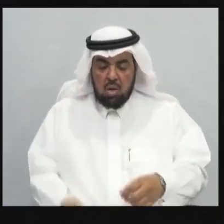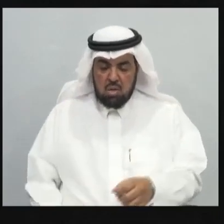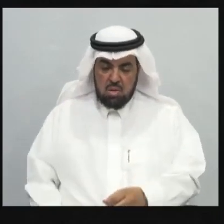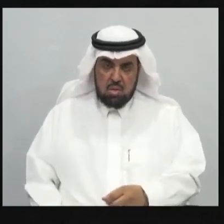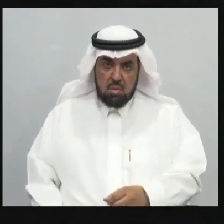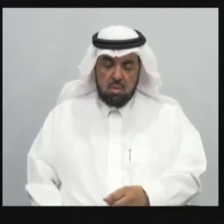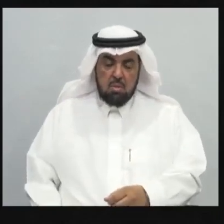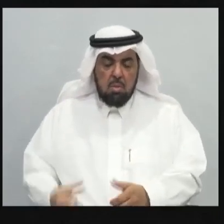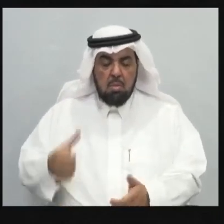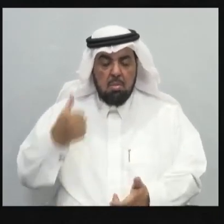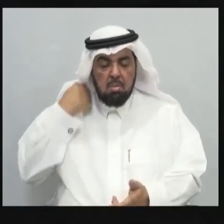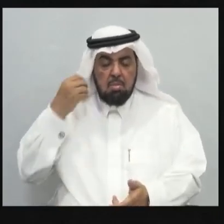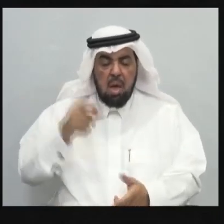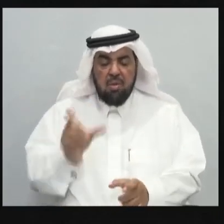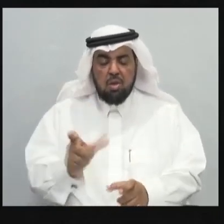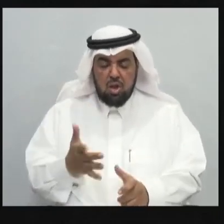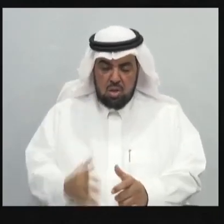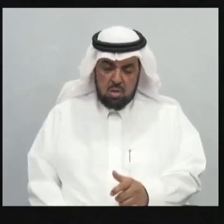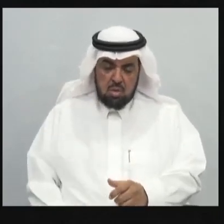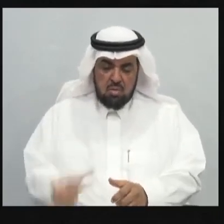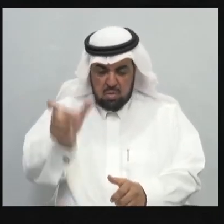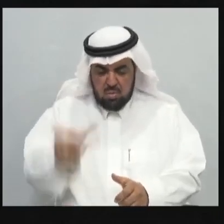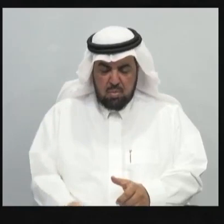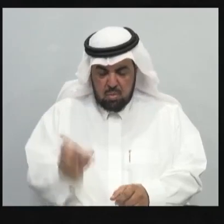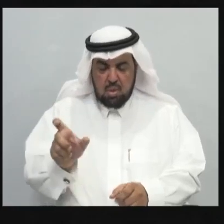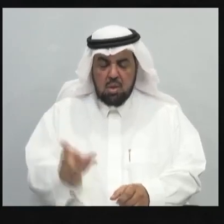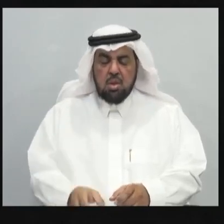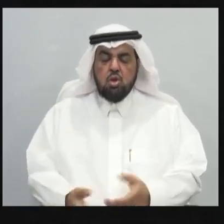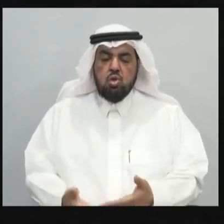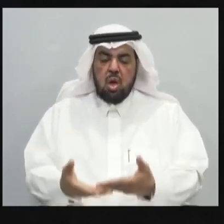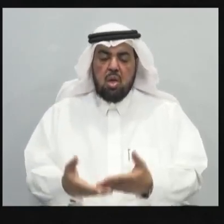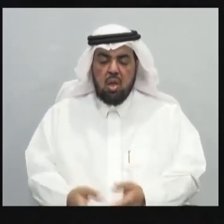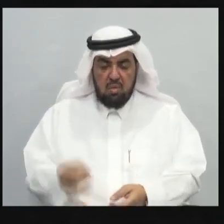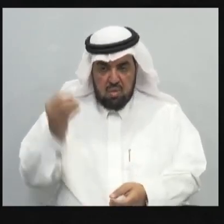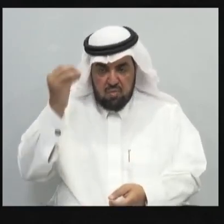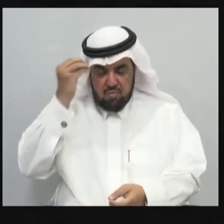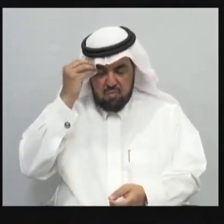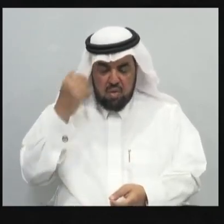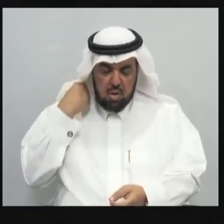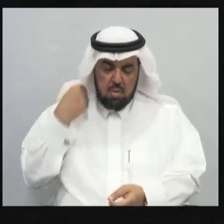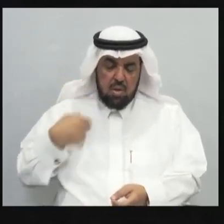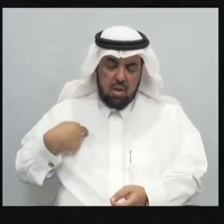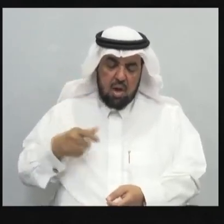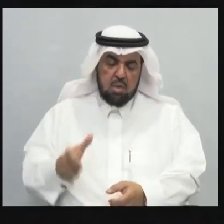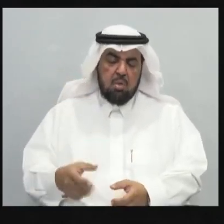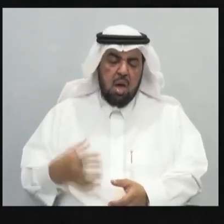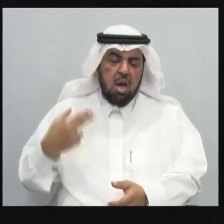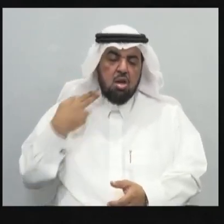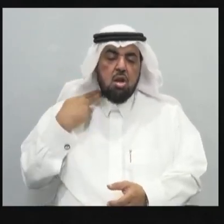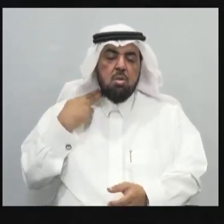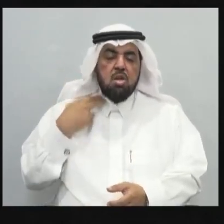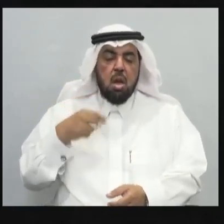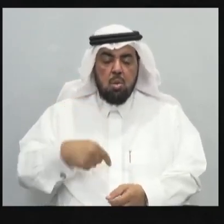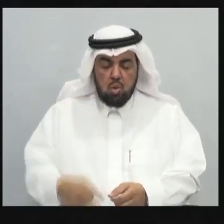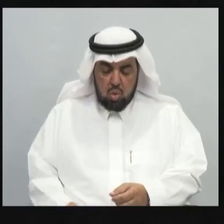لكنه لا يفهم هذه المصطلحات فقامه المصطلحات هذه تساعده في فهم هذه المصطلحات العلميه الموجوده